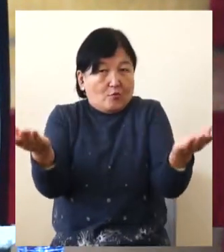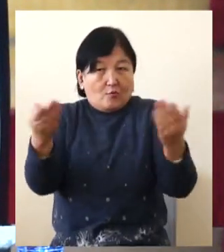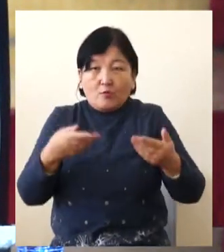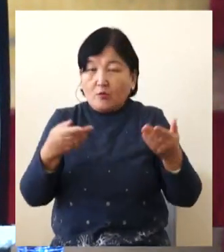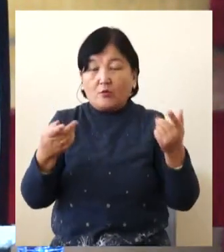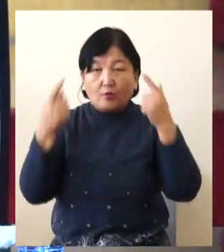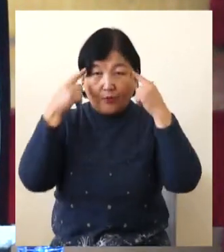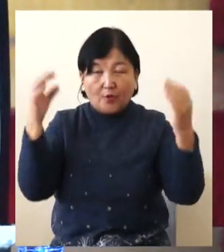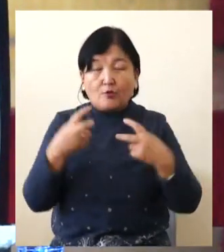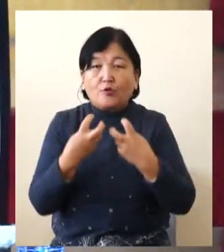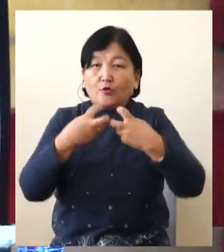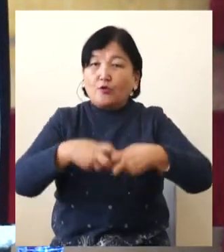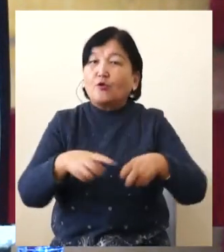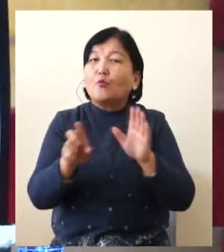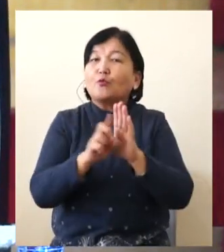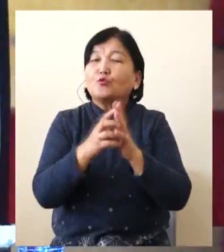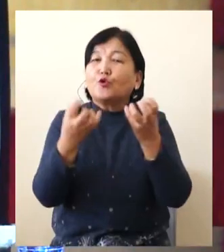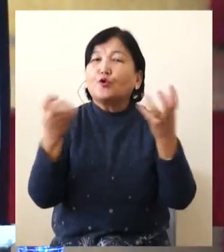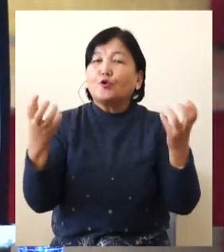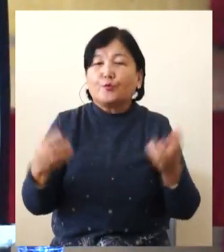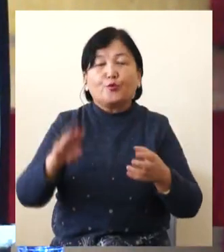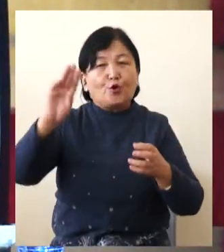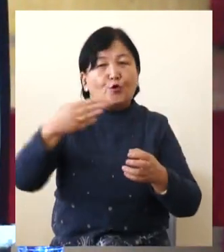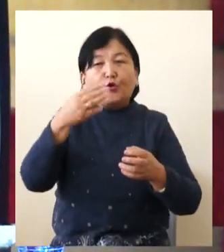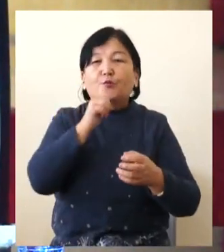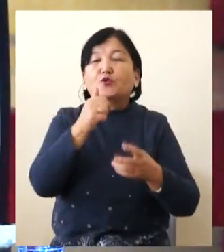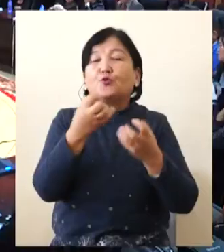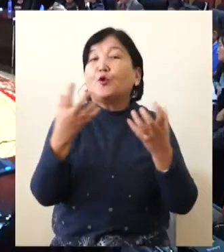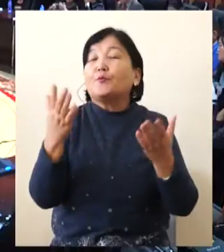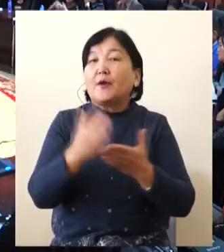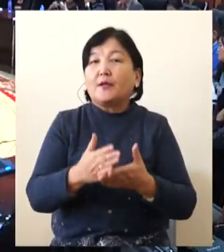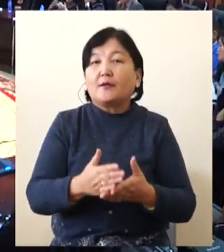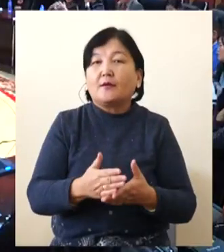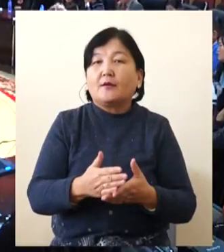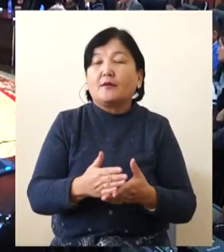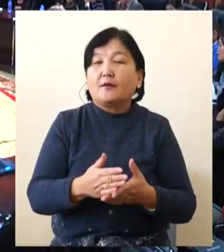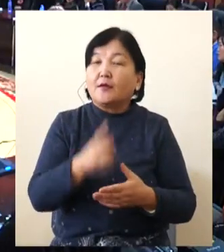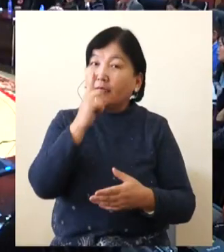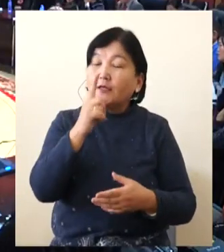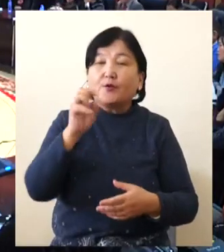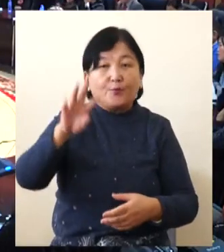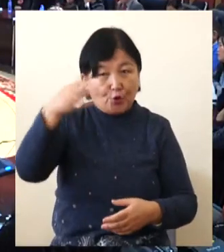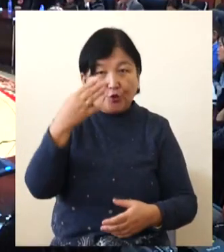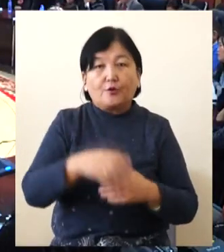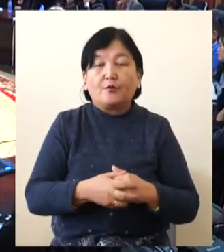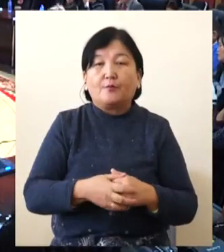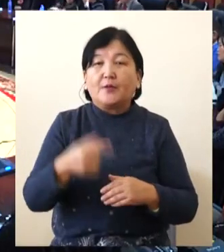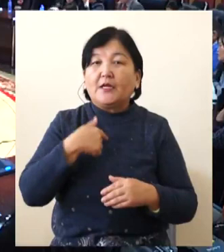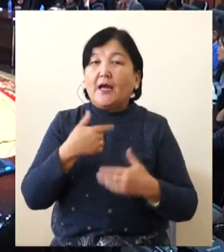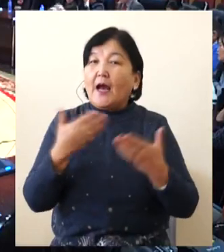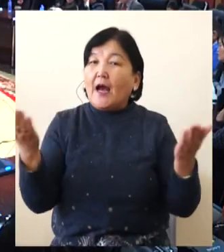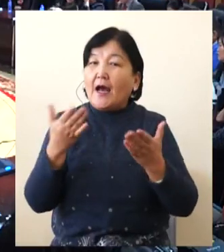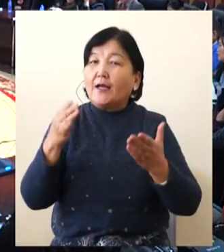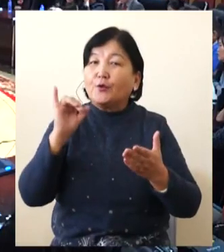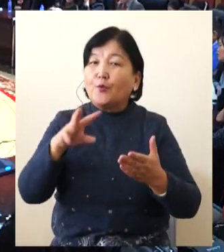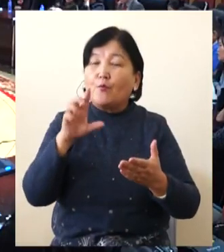тийм технологийн боломжууд бий болсон. Энэ зөндөө хол нь тодорхой биш юм би бас. Гэтэ нэг юм тодорхой. Бид нар хаана юу